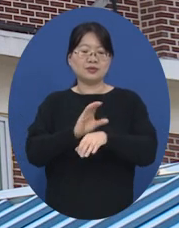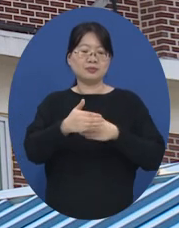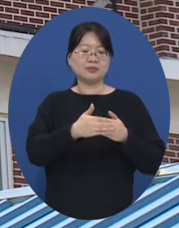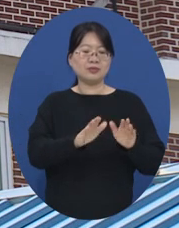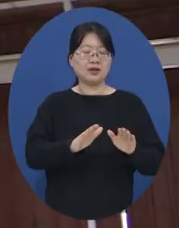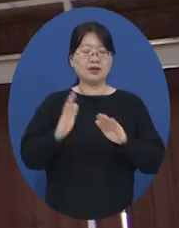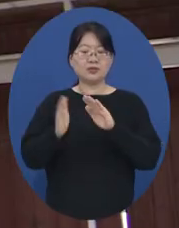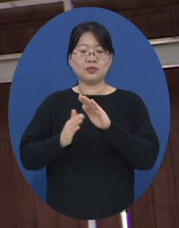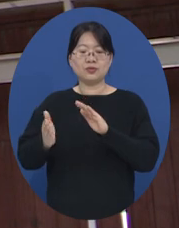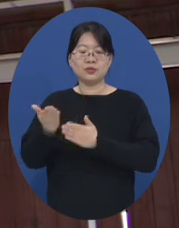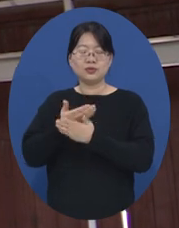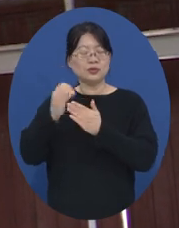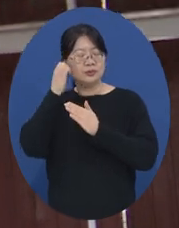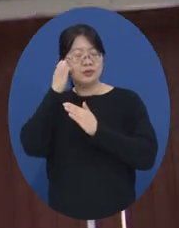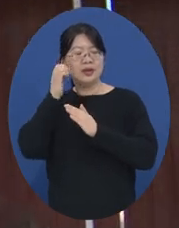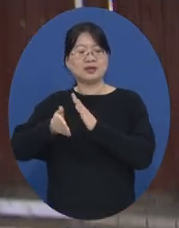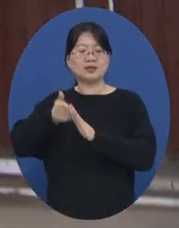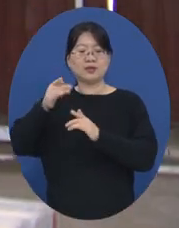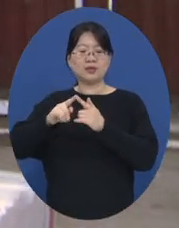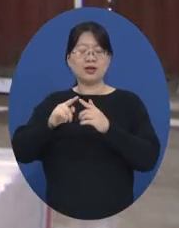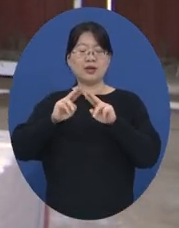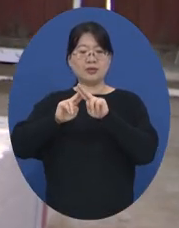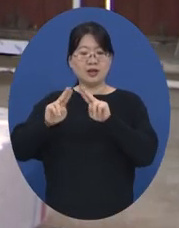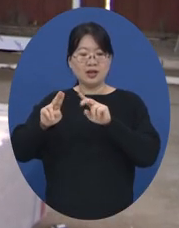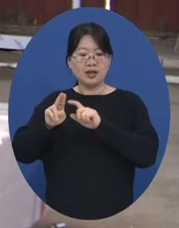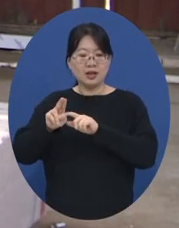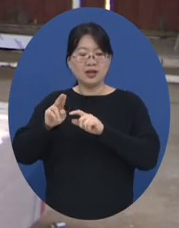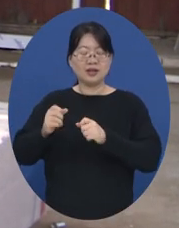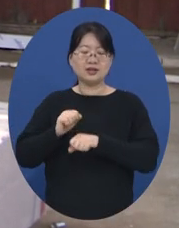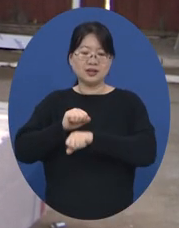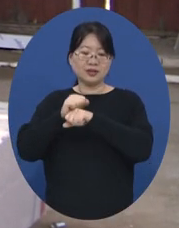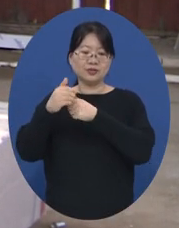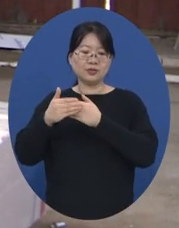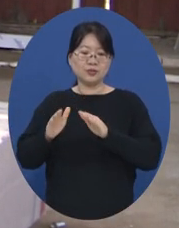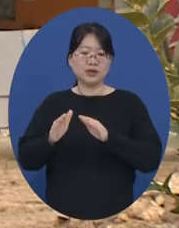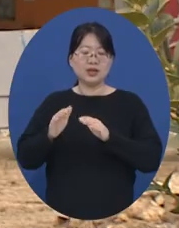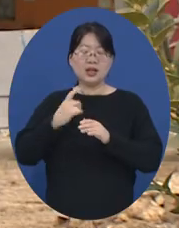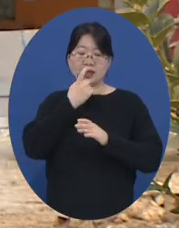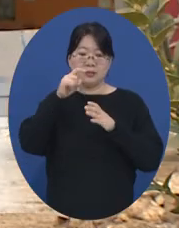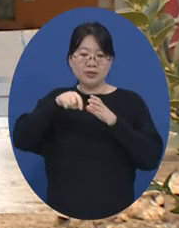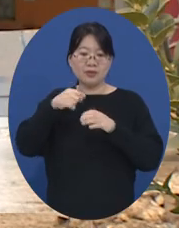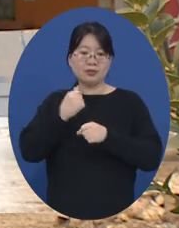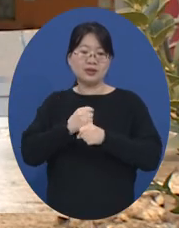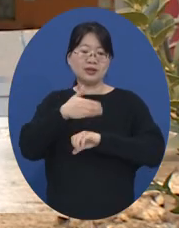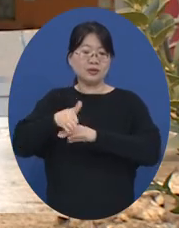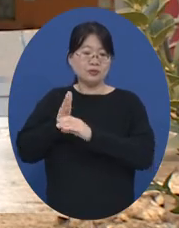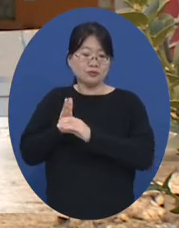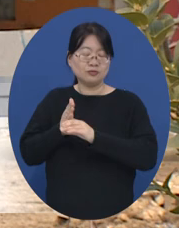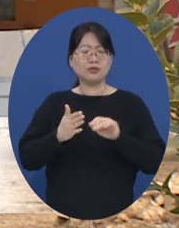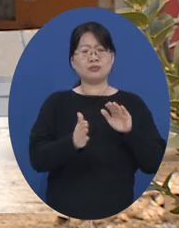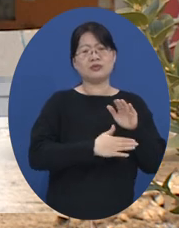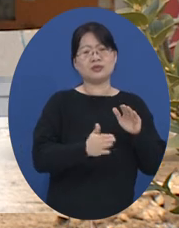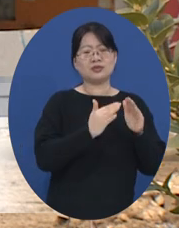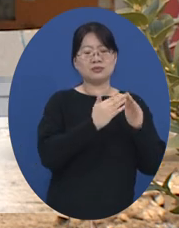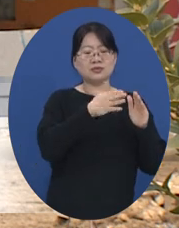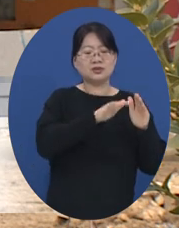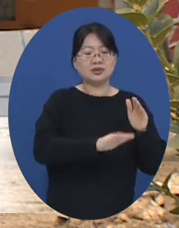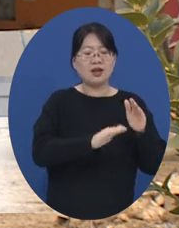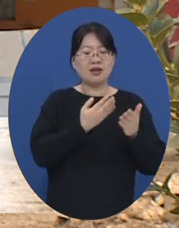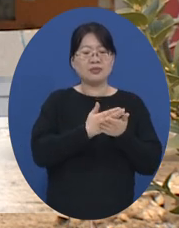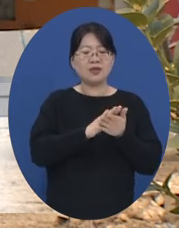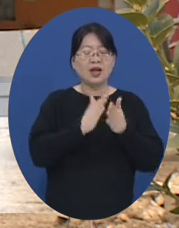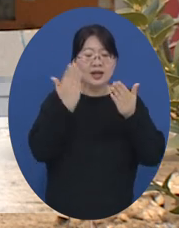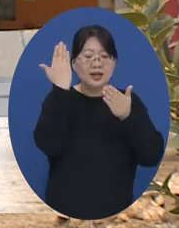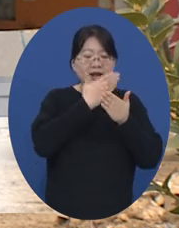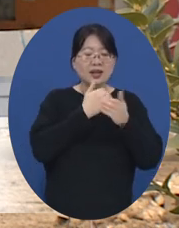축 빡 시설로 폐허가 된 창구는 카페로 만들 계획입니다 등 집이었는데 이제 리모델링을 깨끝이